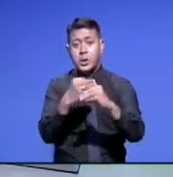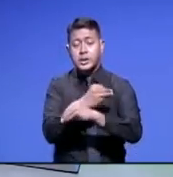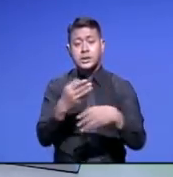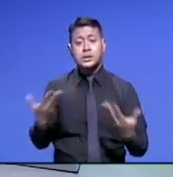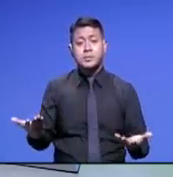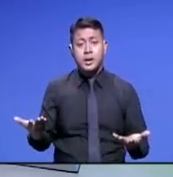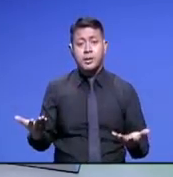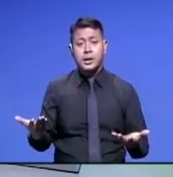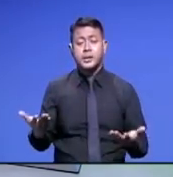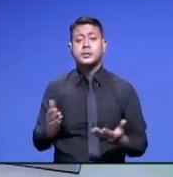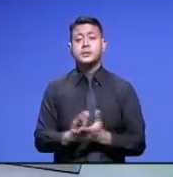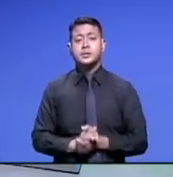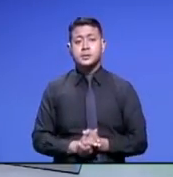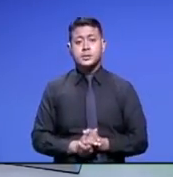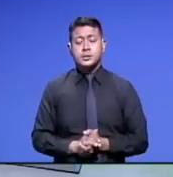Bram.